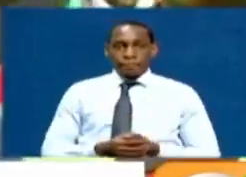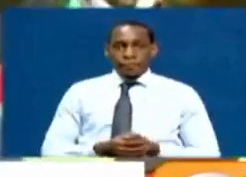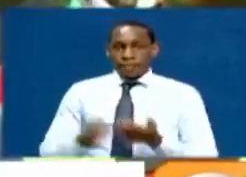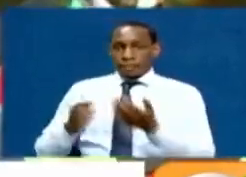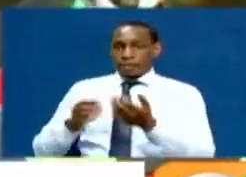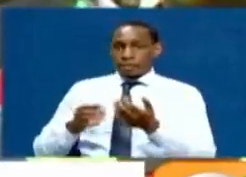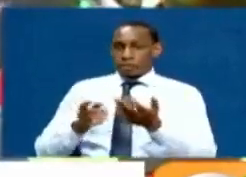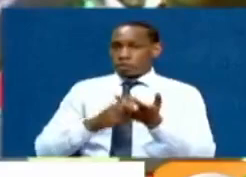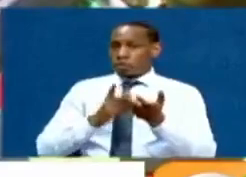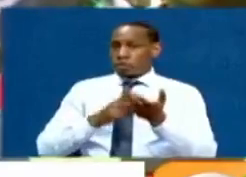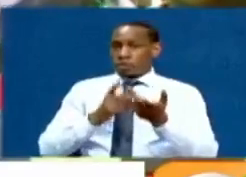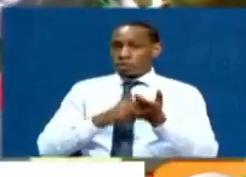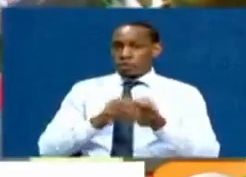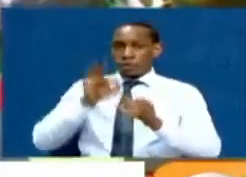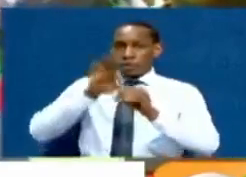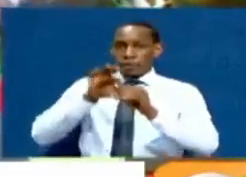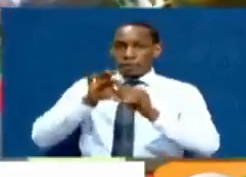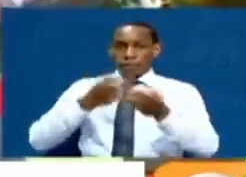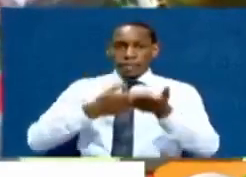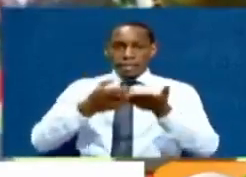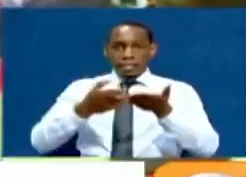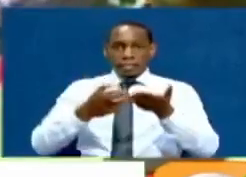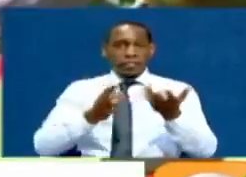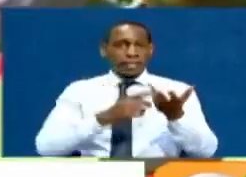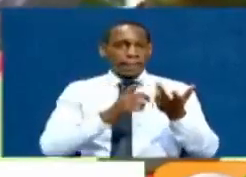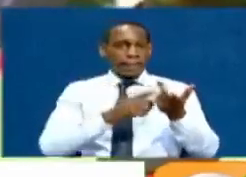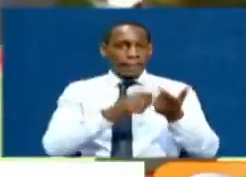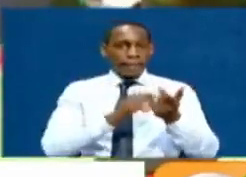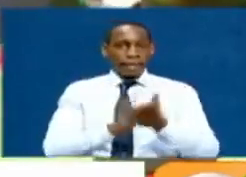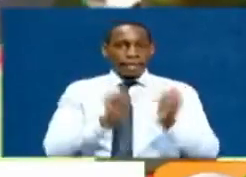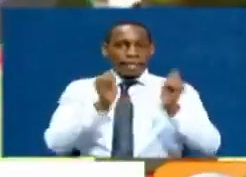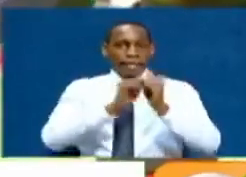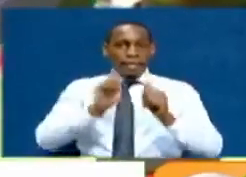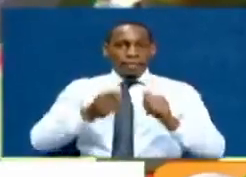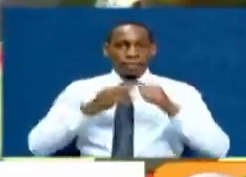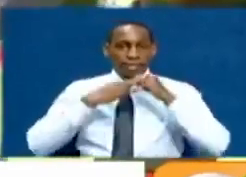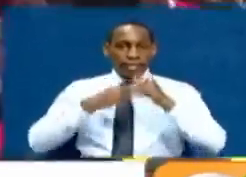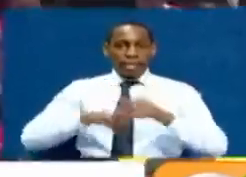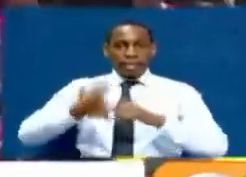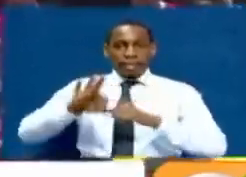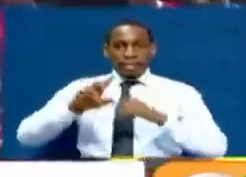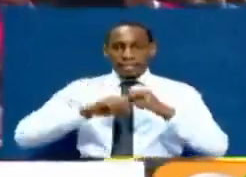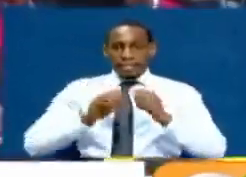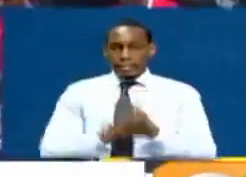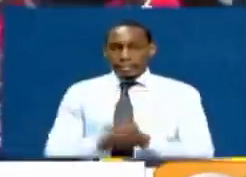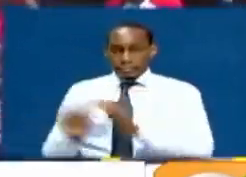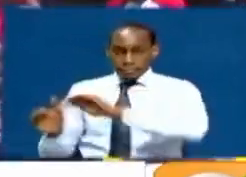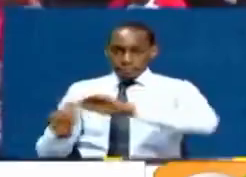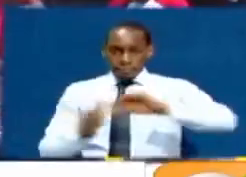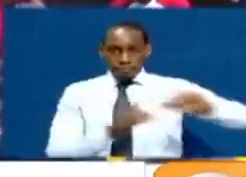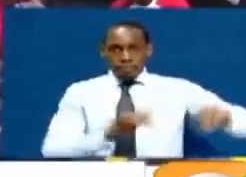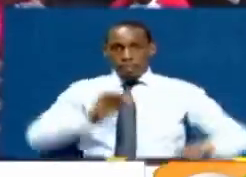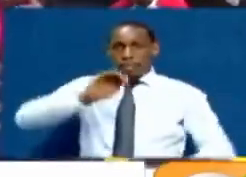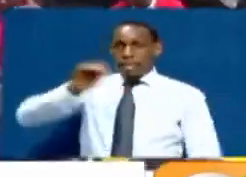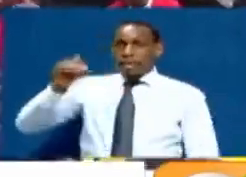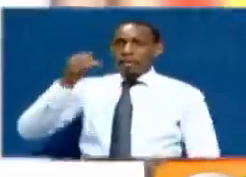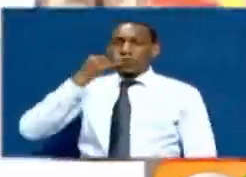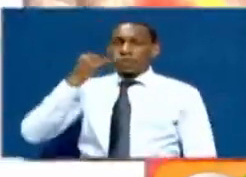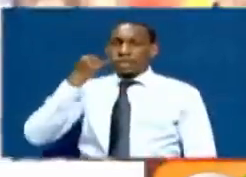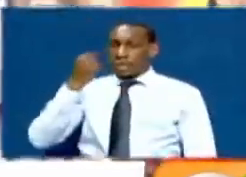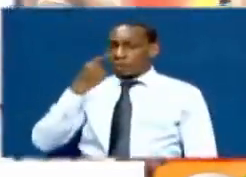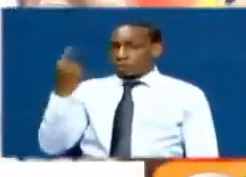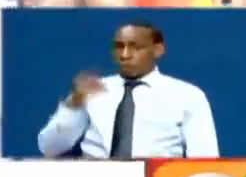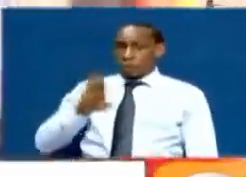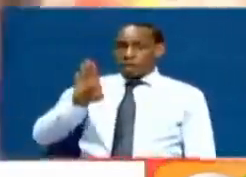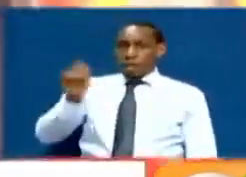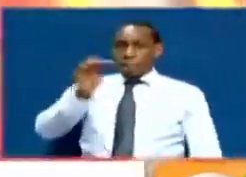A total voter registration statistics 10,836. Na katika kaunti ya Nakuru,